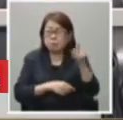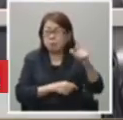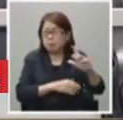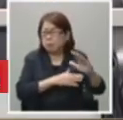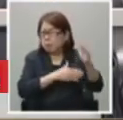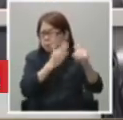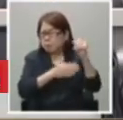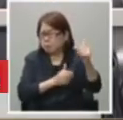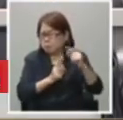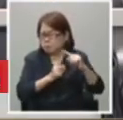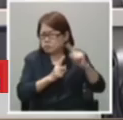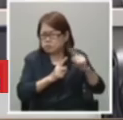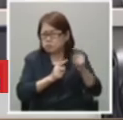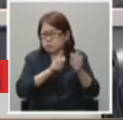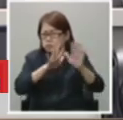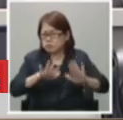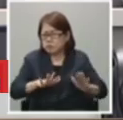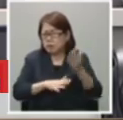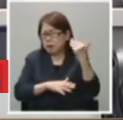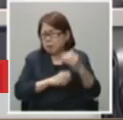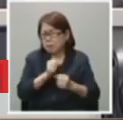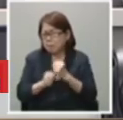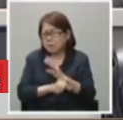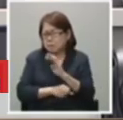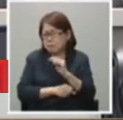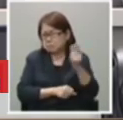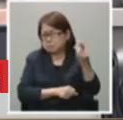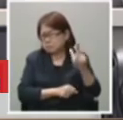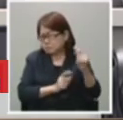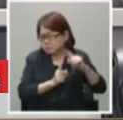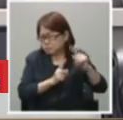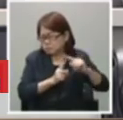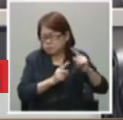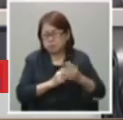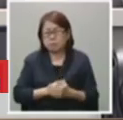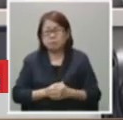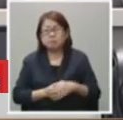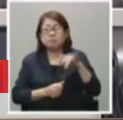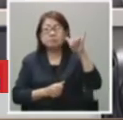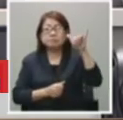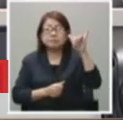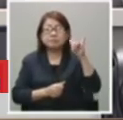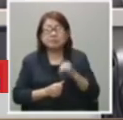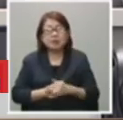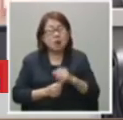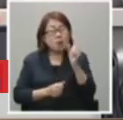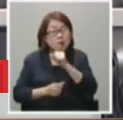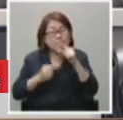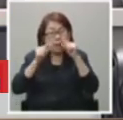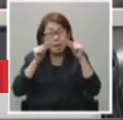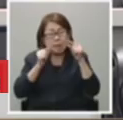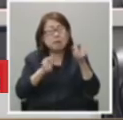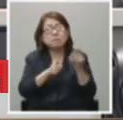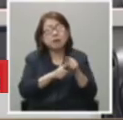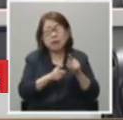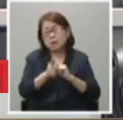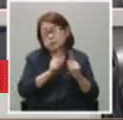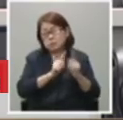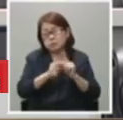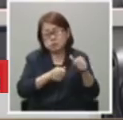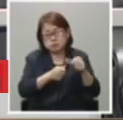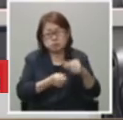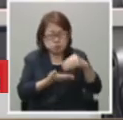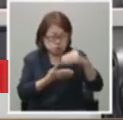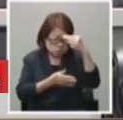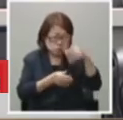ญที่สุดในอาเซียนเมื่อ40กว่าปีที่แล้วครับคนไทยหลายคนพี่แอดคาราบาวก็ไปเรียนฟิลิปปินส์ครับพูดภาษาตากาล็อกกันเพราะอะไรครับ